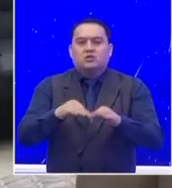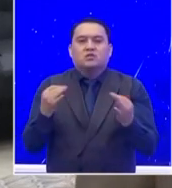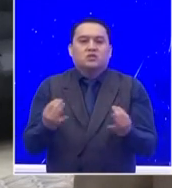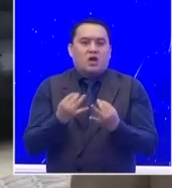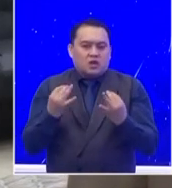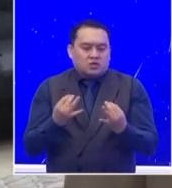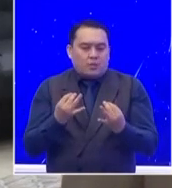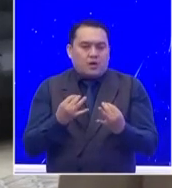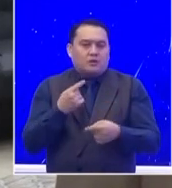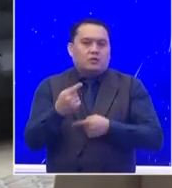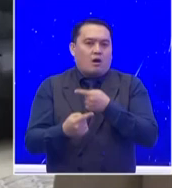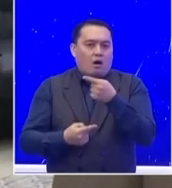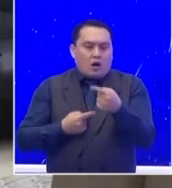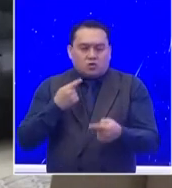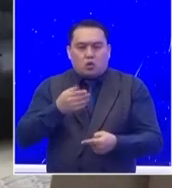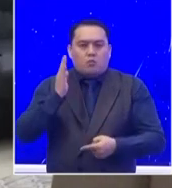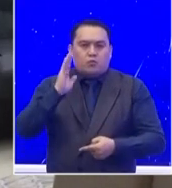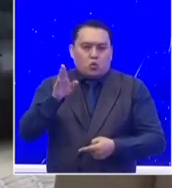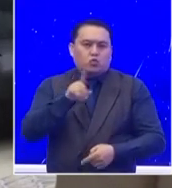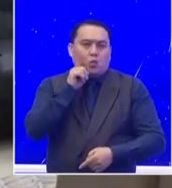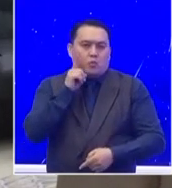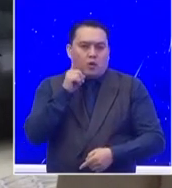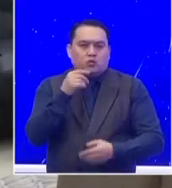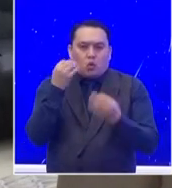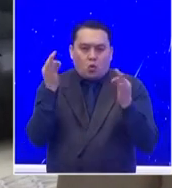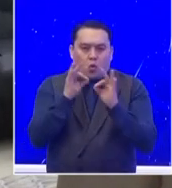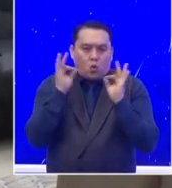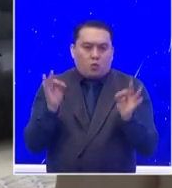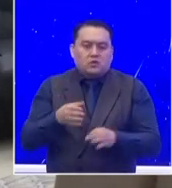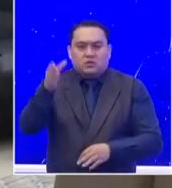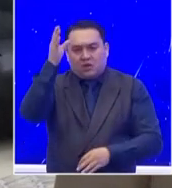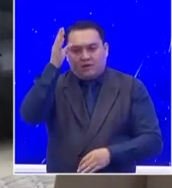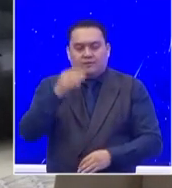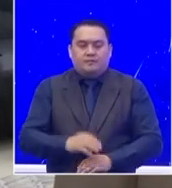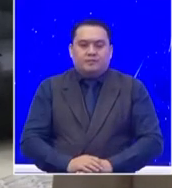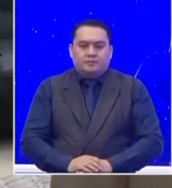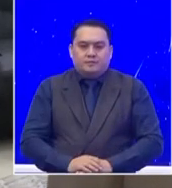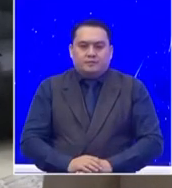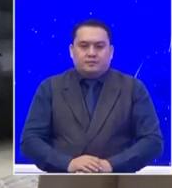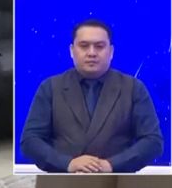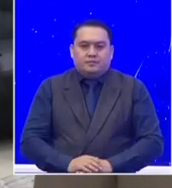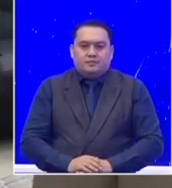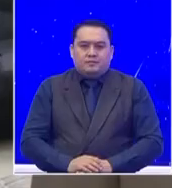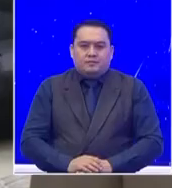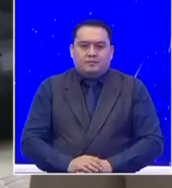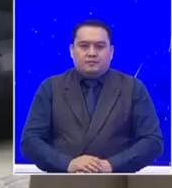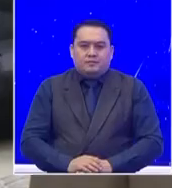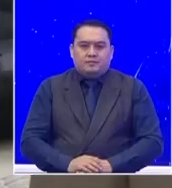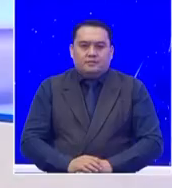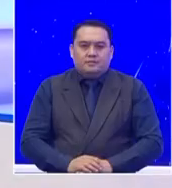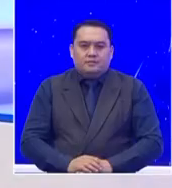глубокого осмысления наследия, передачи будущим поколениям бесценного опыта и знаний великого сына казахской степи.